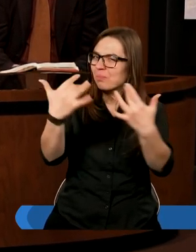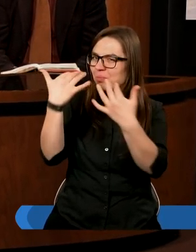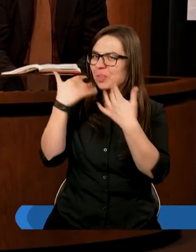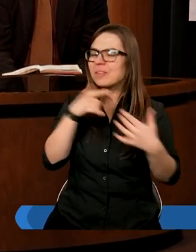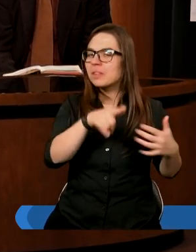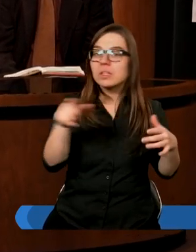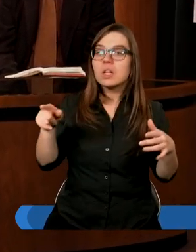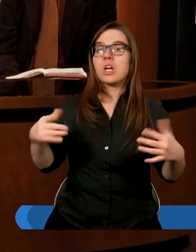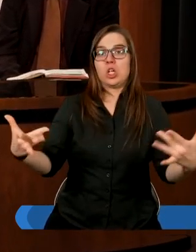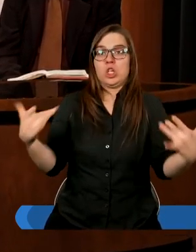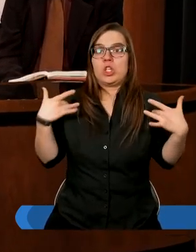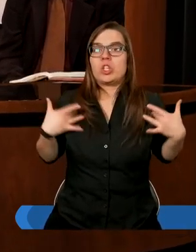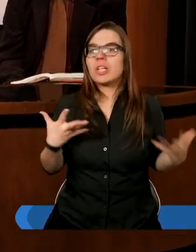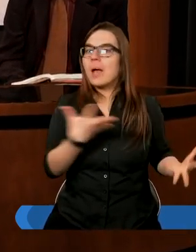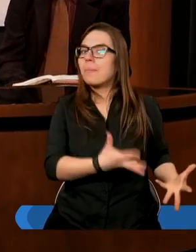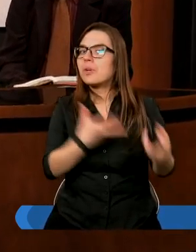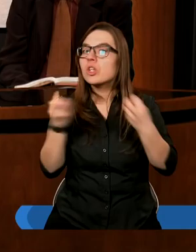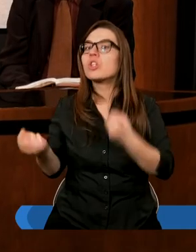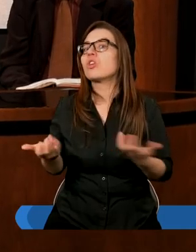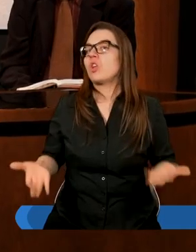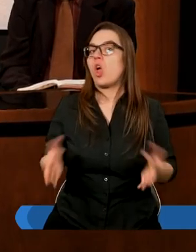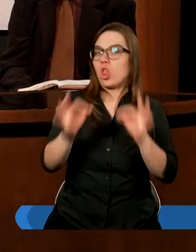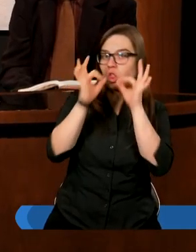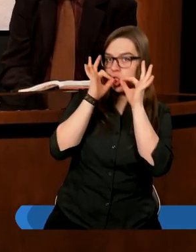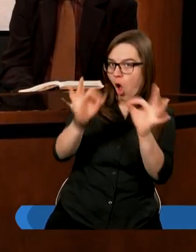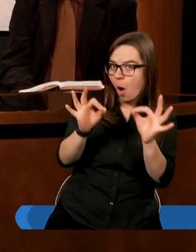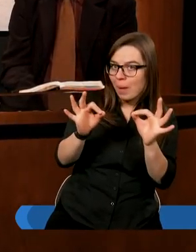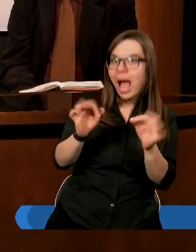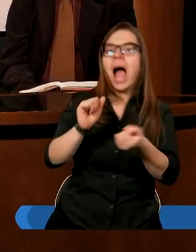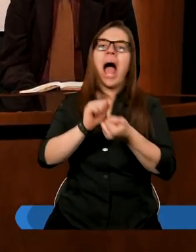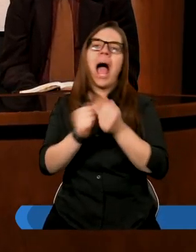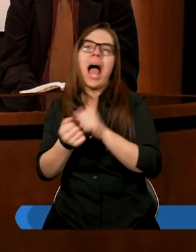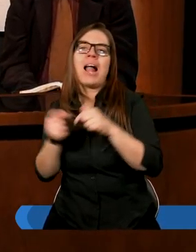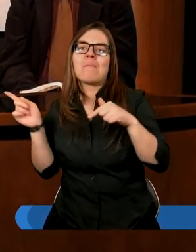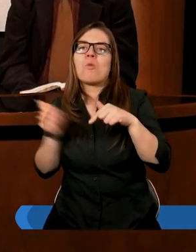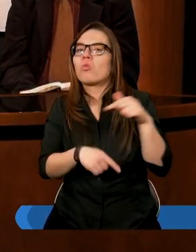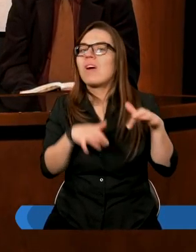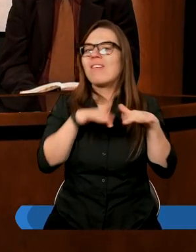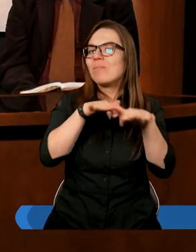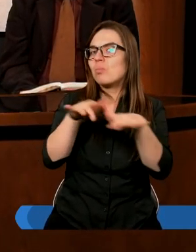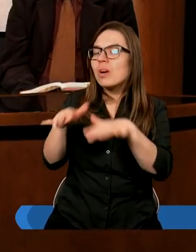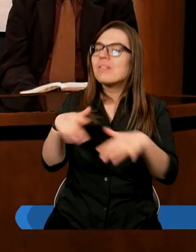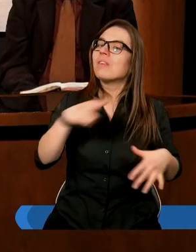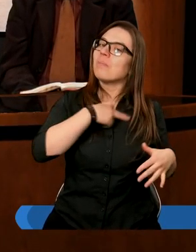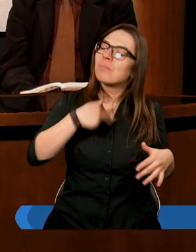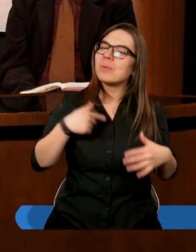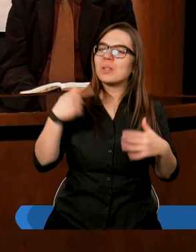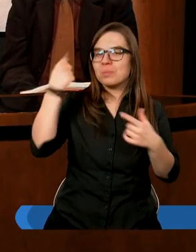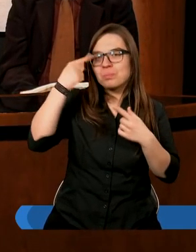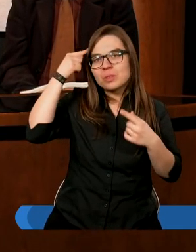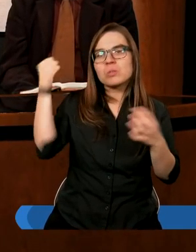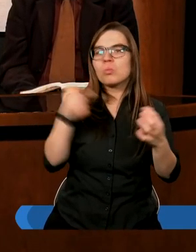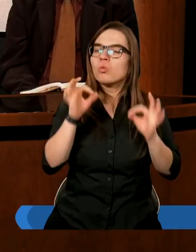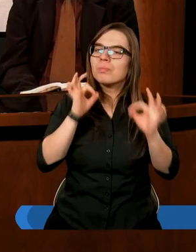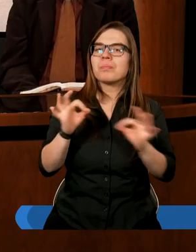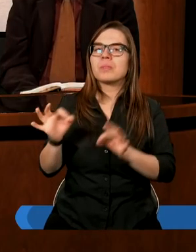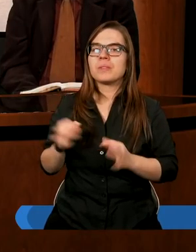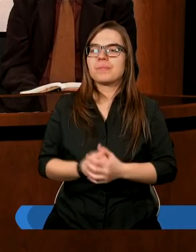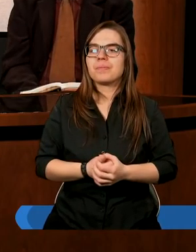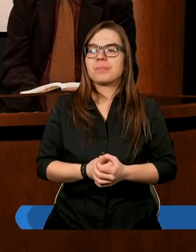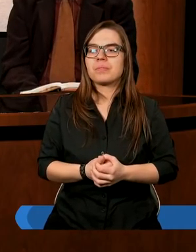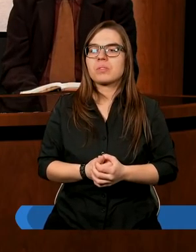przynosi albo dobry albo zły wpływ tak jest i to i z tym trzeba się liczyć Igor jeszcze krótko